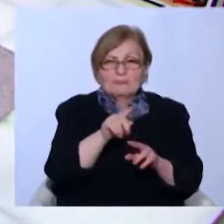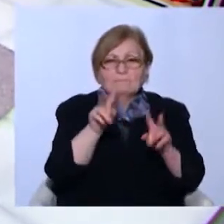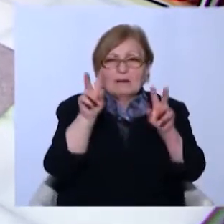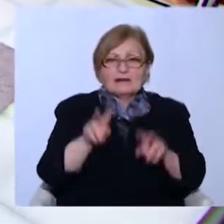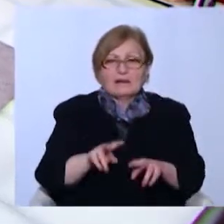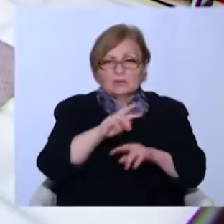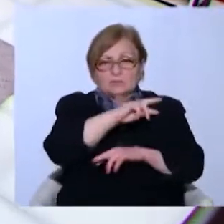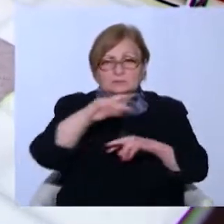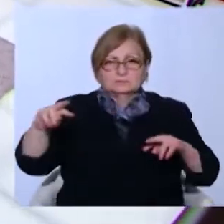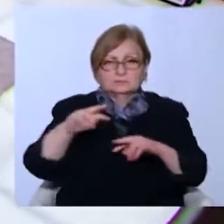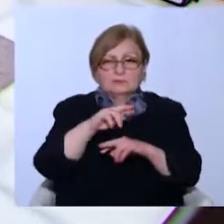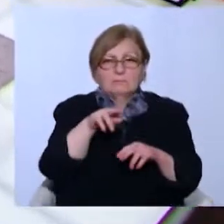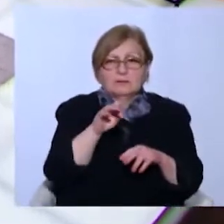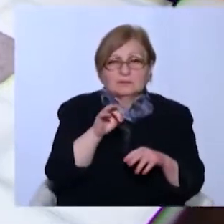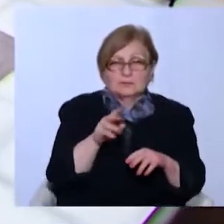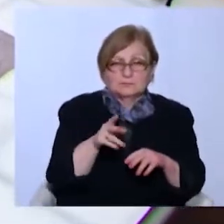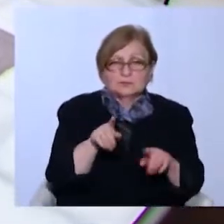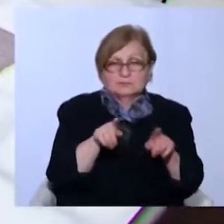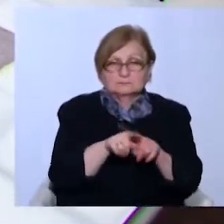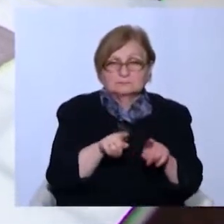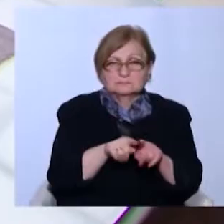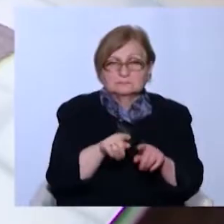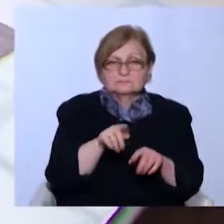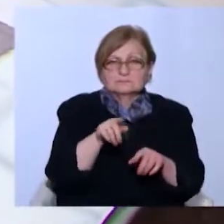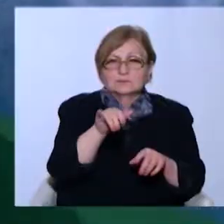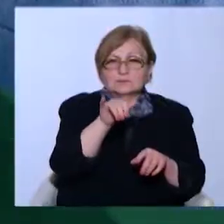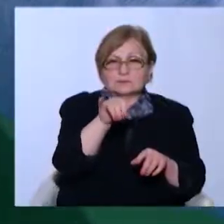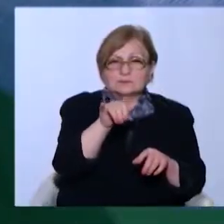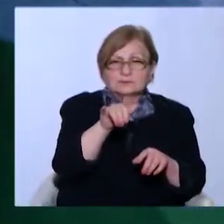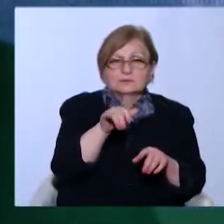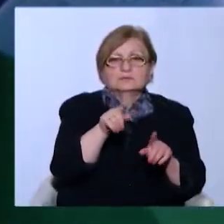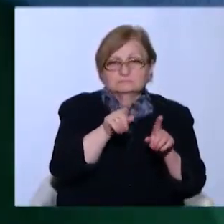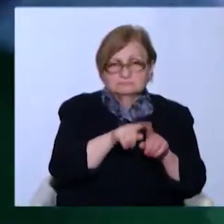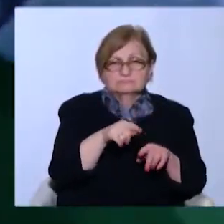მიიღება შესაბამისად გვაქვს y უდრის